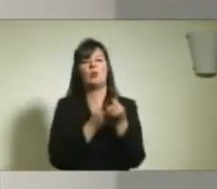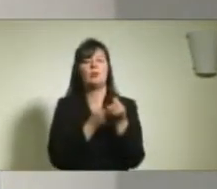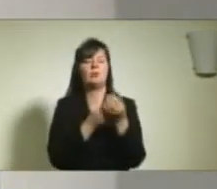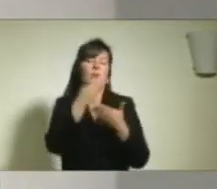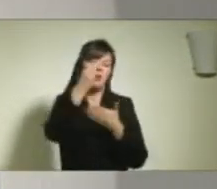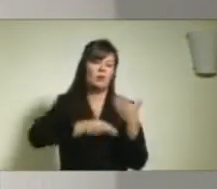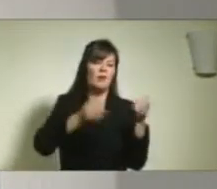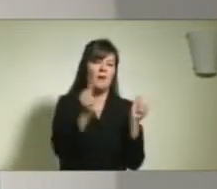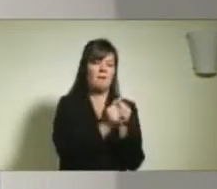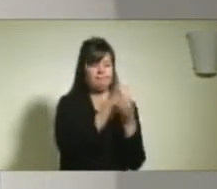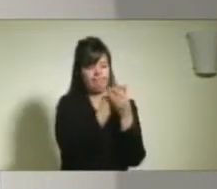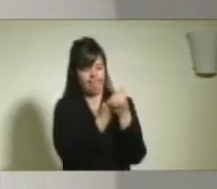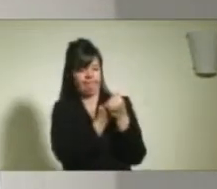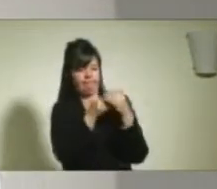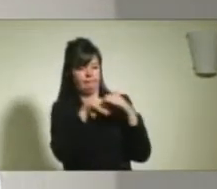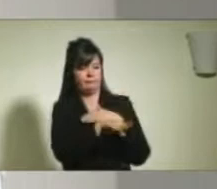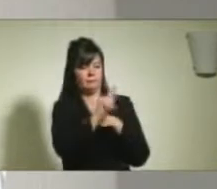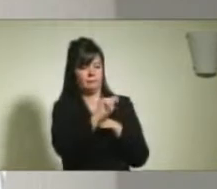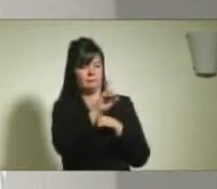nord du Yukon, entre autres.